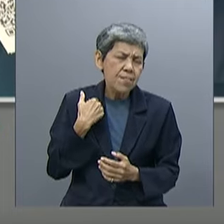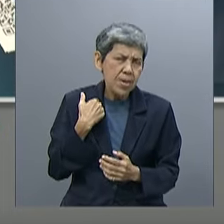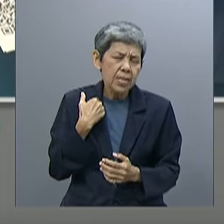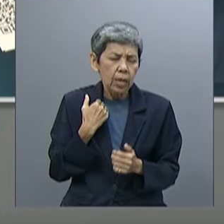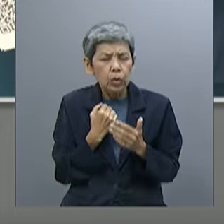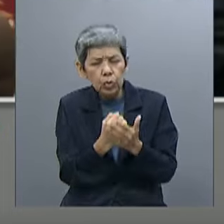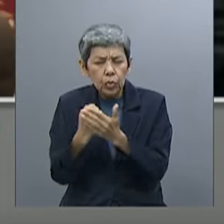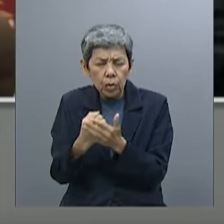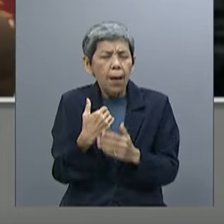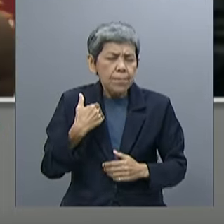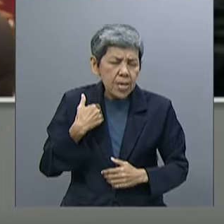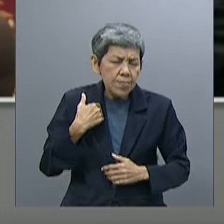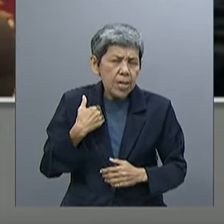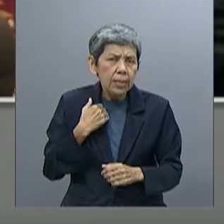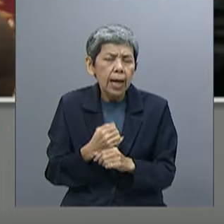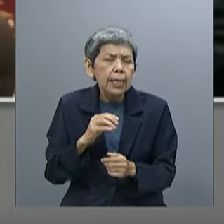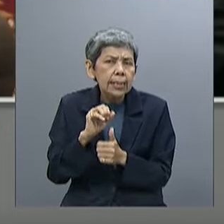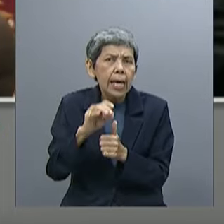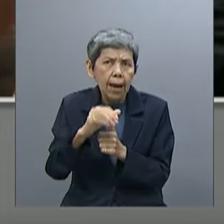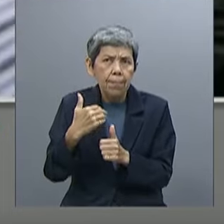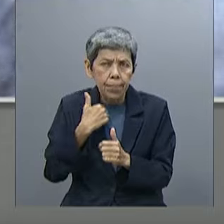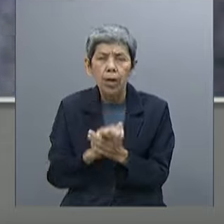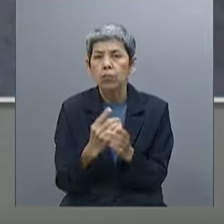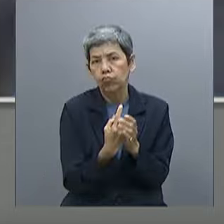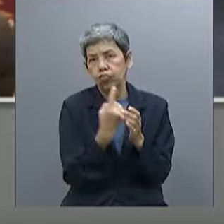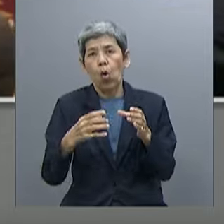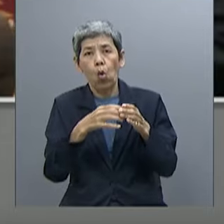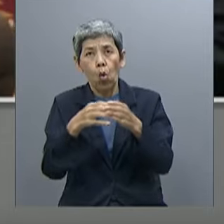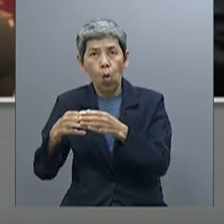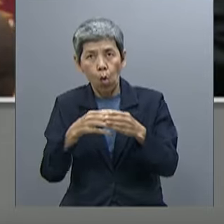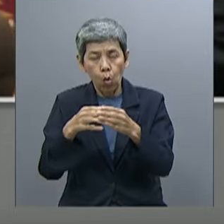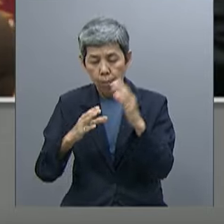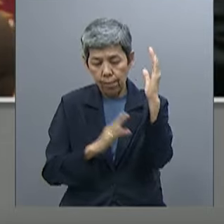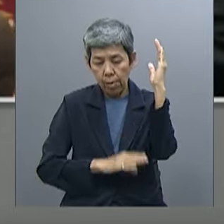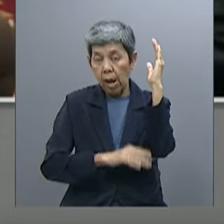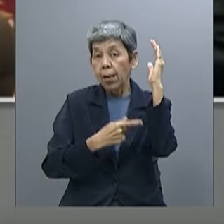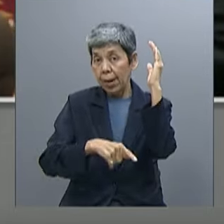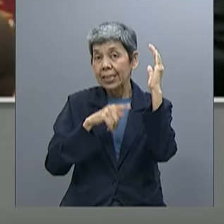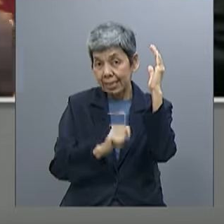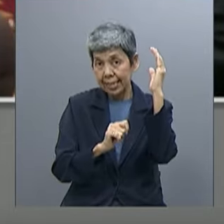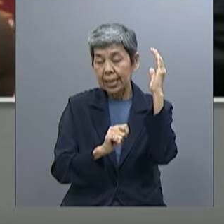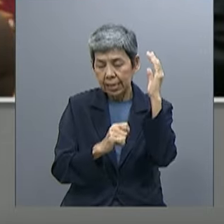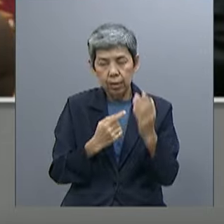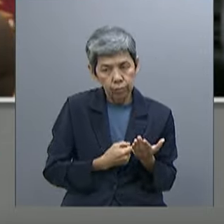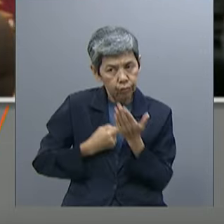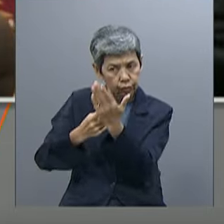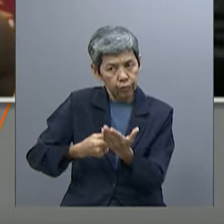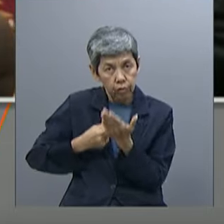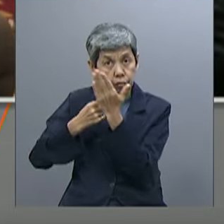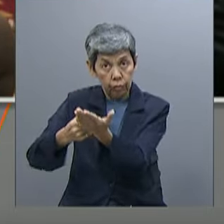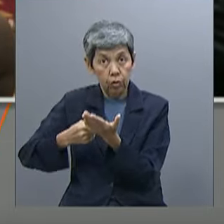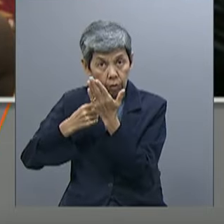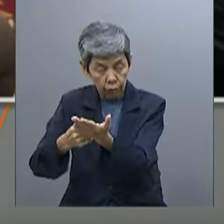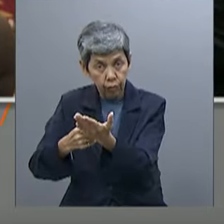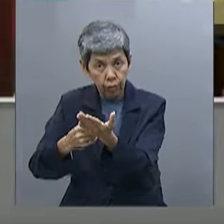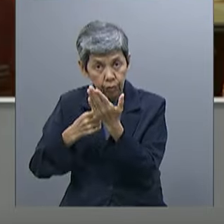าความเจ็บปวดอยู่เป็นข้อเสนอที่น่าสนใจจากตัวแทนเครือข่ายเดอะปัตตานีและ45องค์กรที่ยื่นหนังสือไปถึงประ